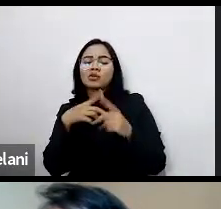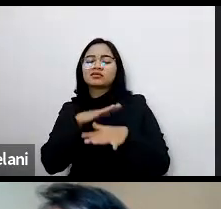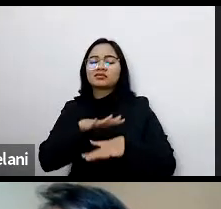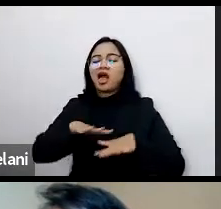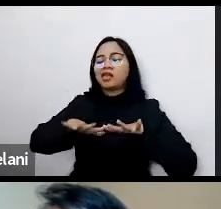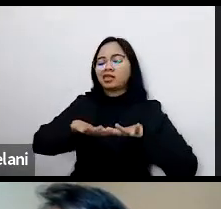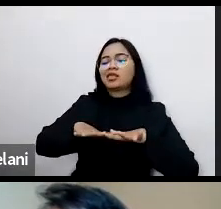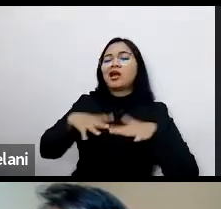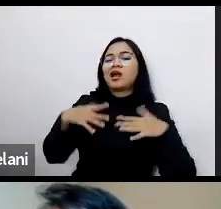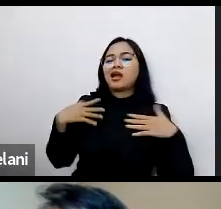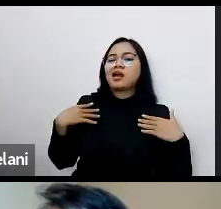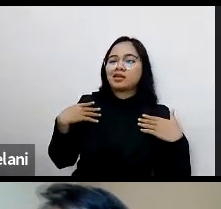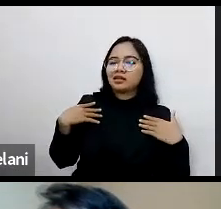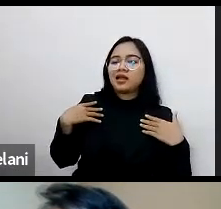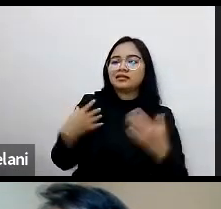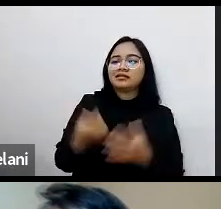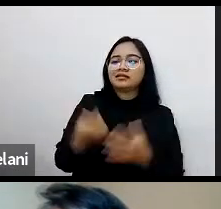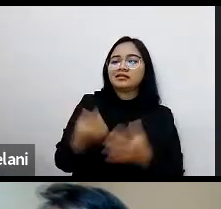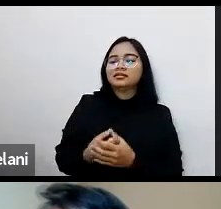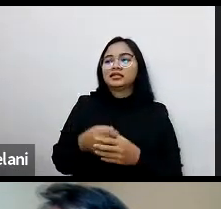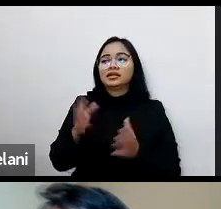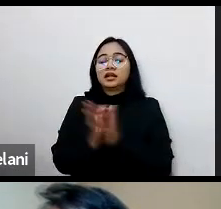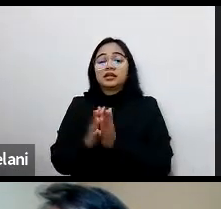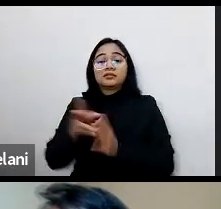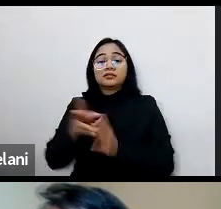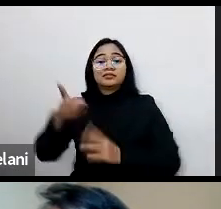kadang-kala jadi kaget-kagetan ya Mbak.